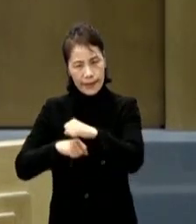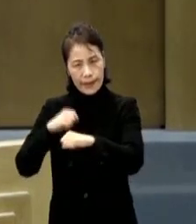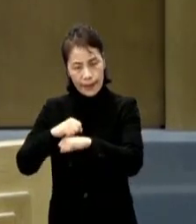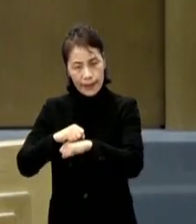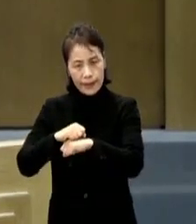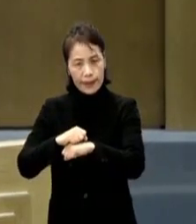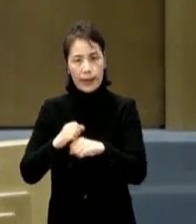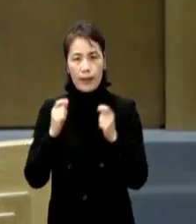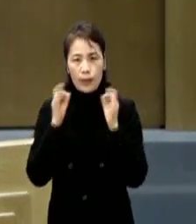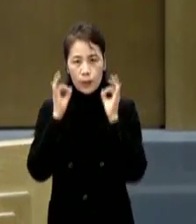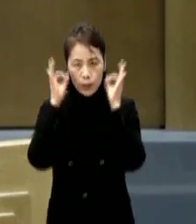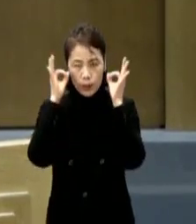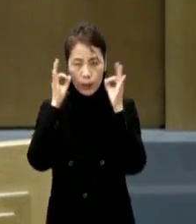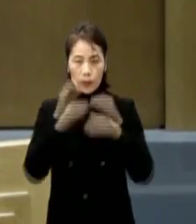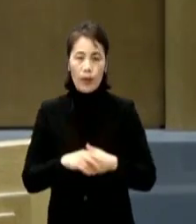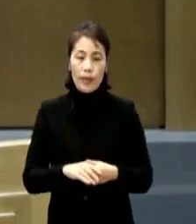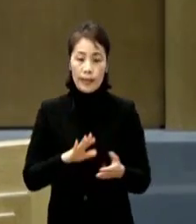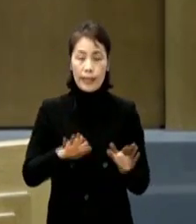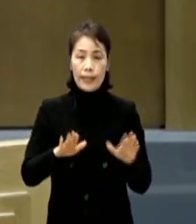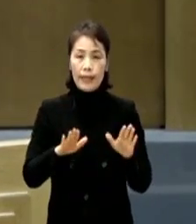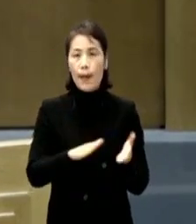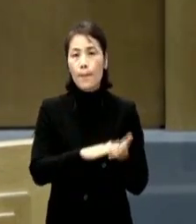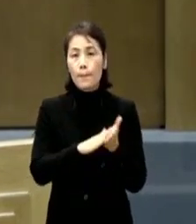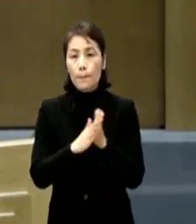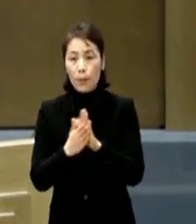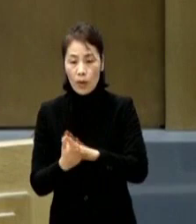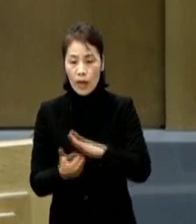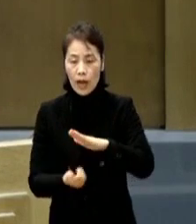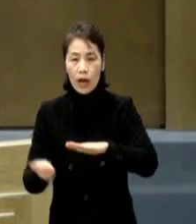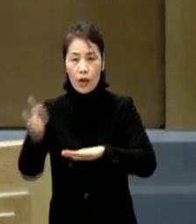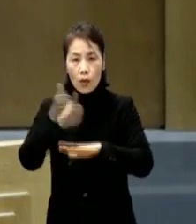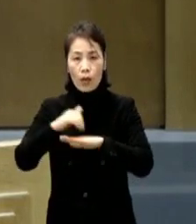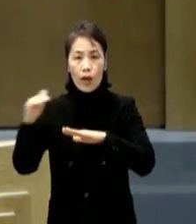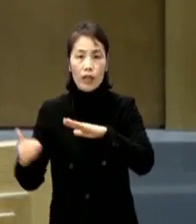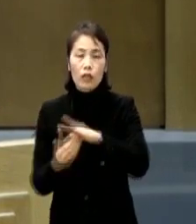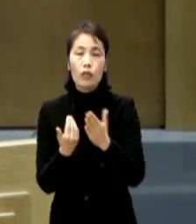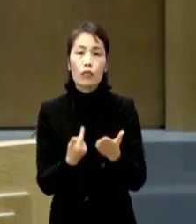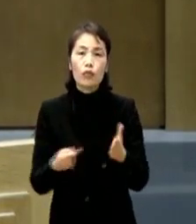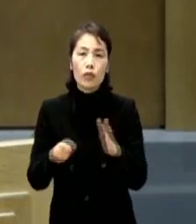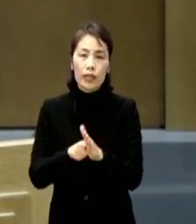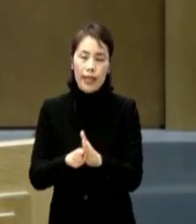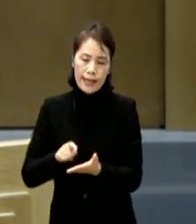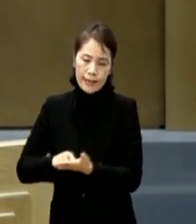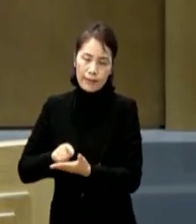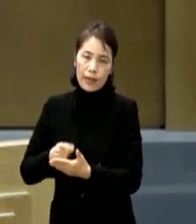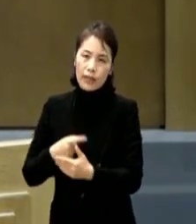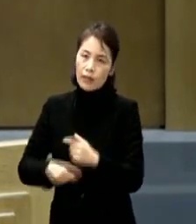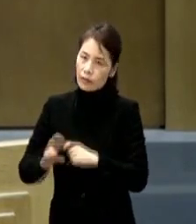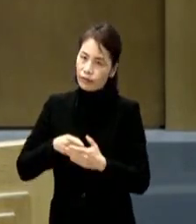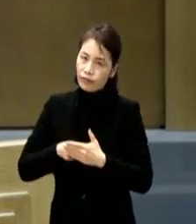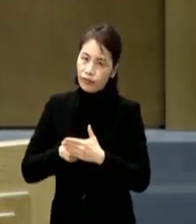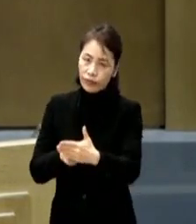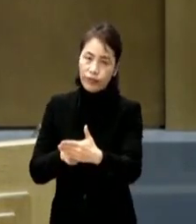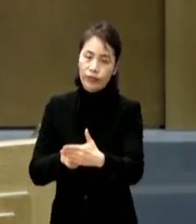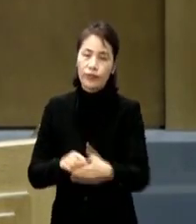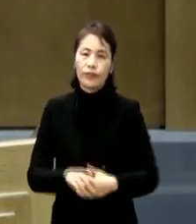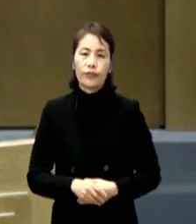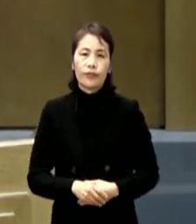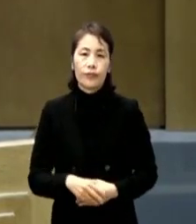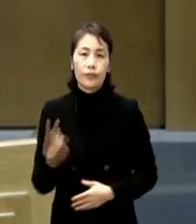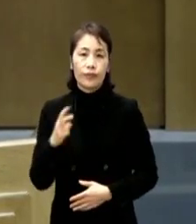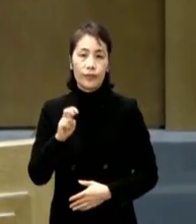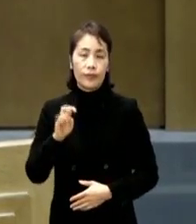이제는 손에 잡히는 변화와 성과를 만들기 위해 속도를 더할 때입니다.